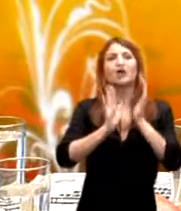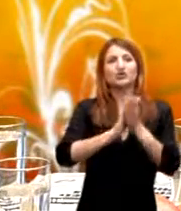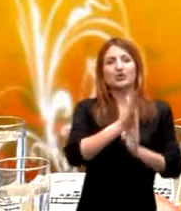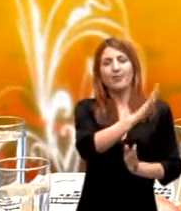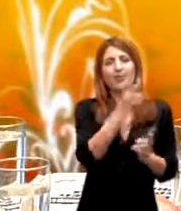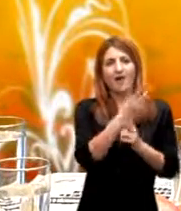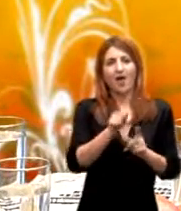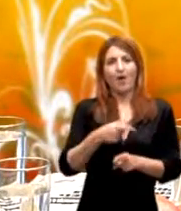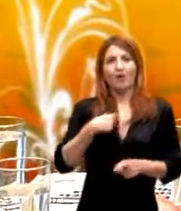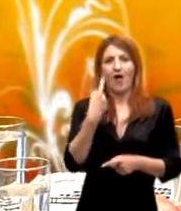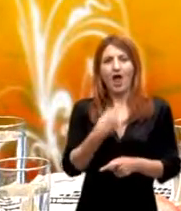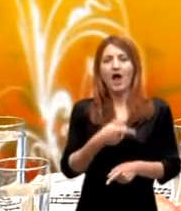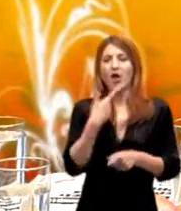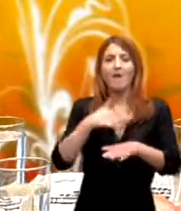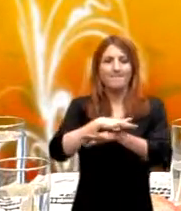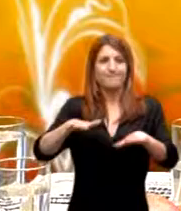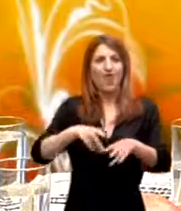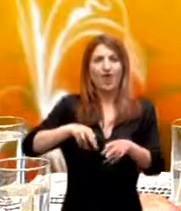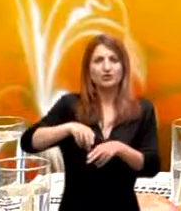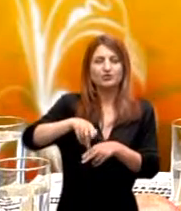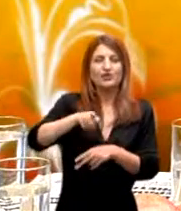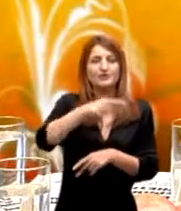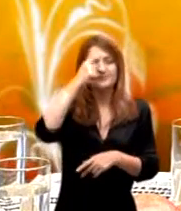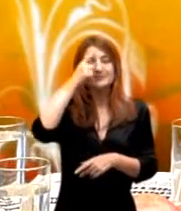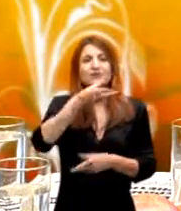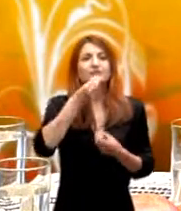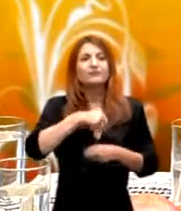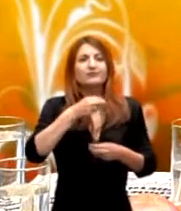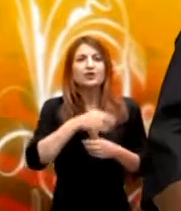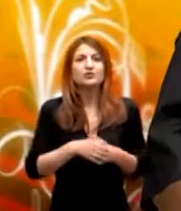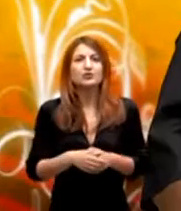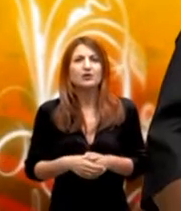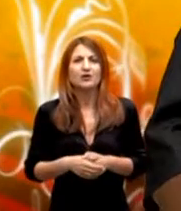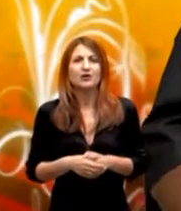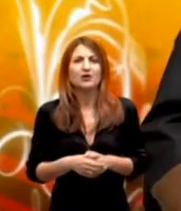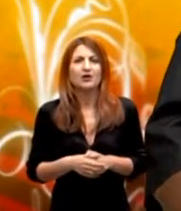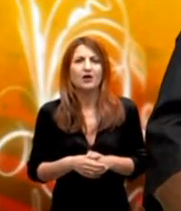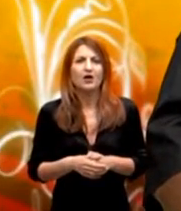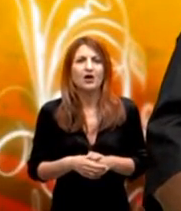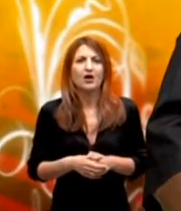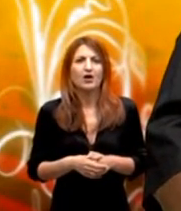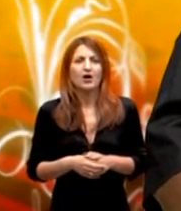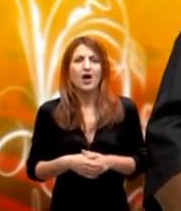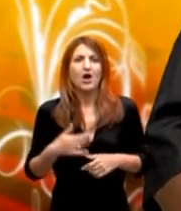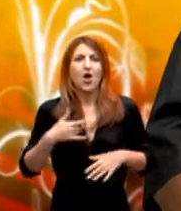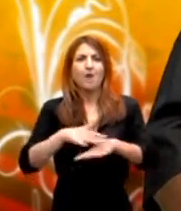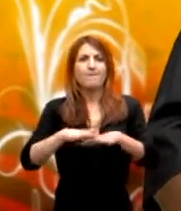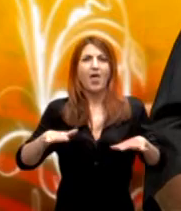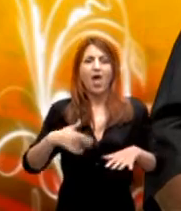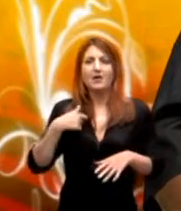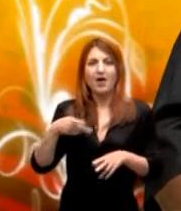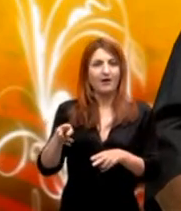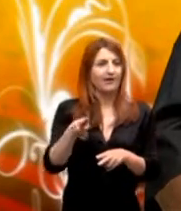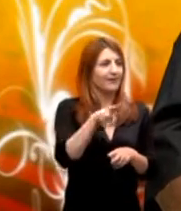njegova žena. Da. Kad si hodao po plaži. Podsjetimo ljude, pa to je, šta si rekao. To je bilo kao tenis. Da. Ja tamo kompletna plaža u desno.